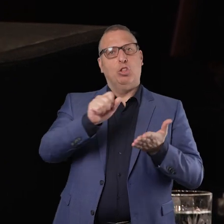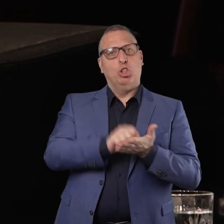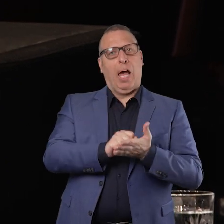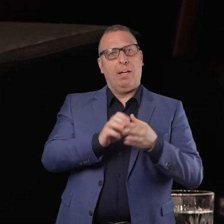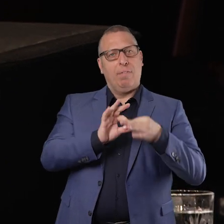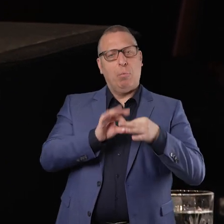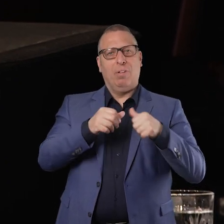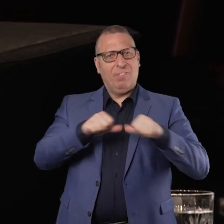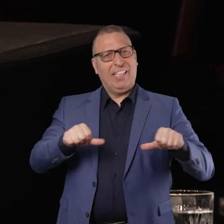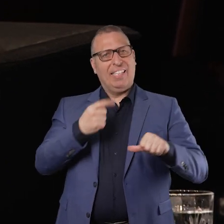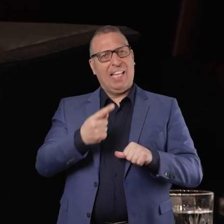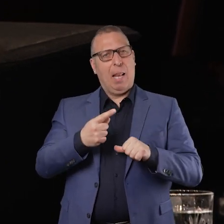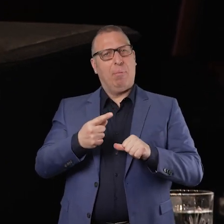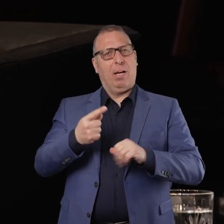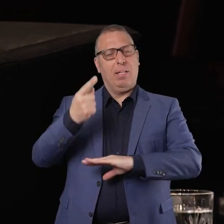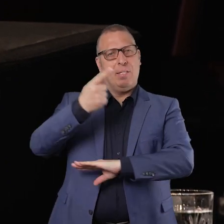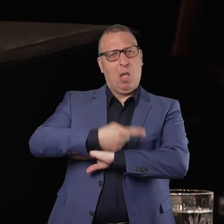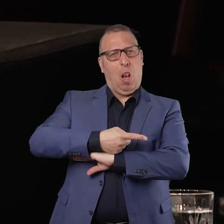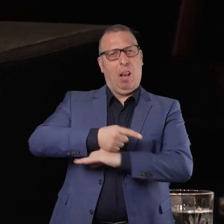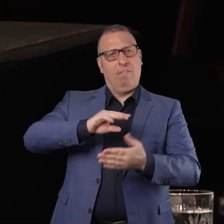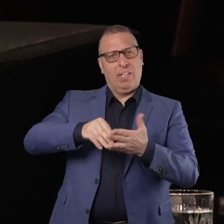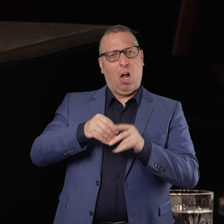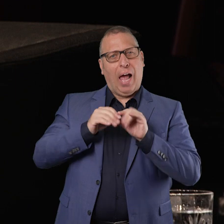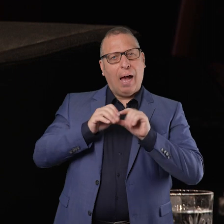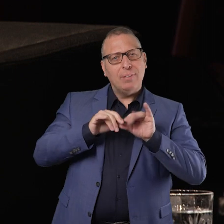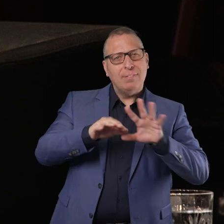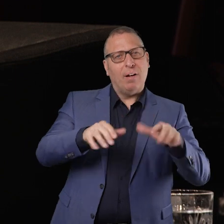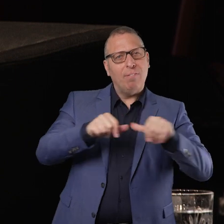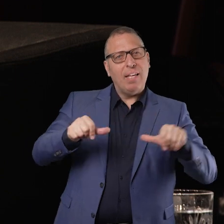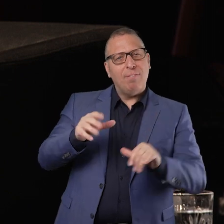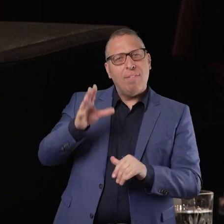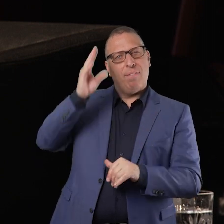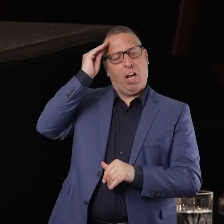verbunden. Wie nennen Sie die Auswirkungen des Zollvertrags in Graubünden wahr?